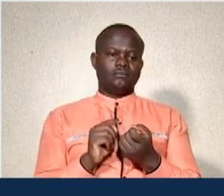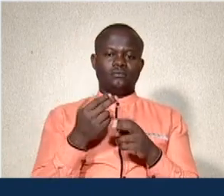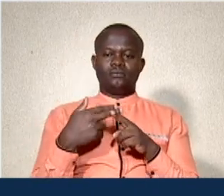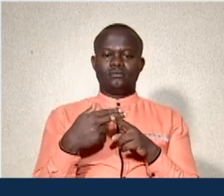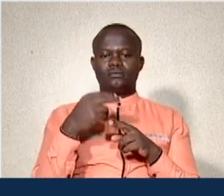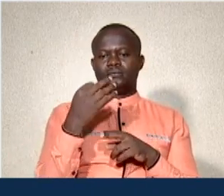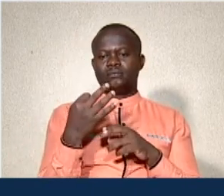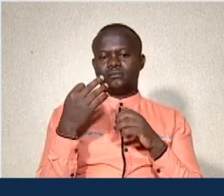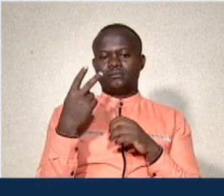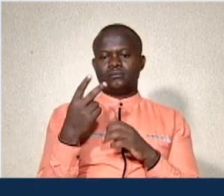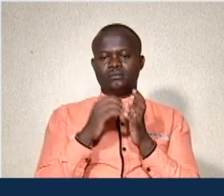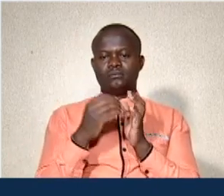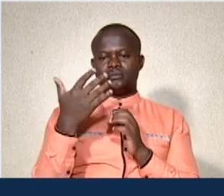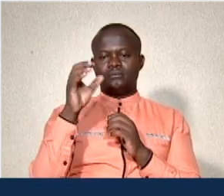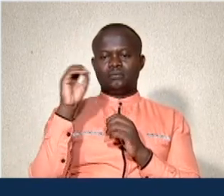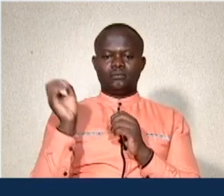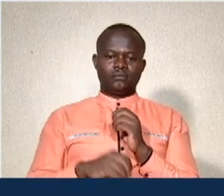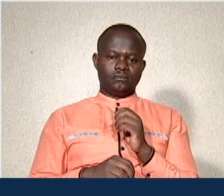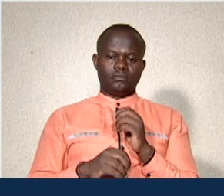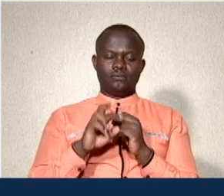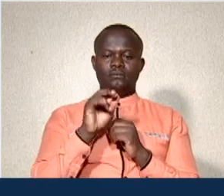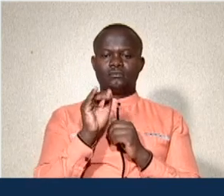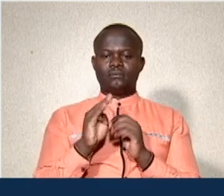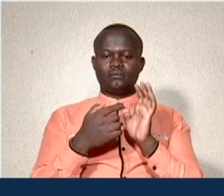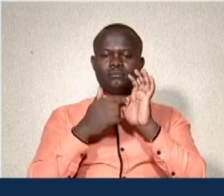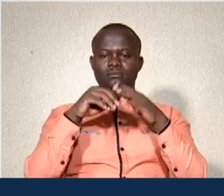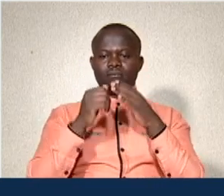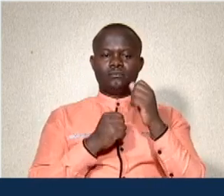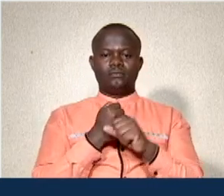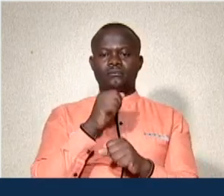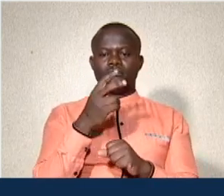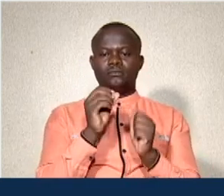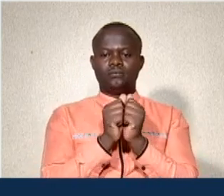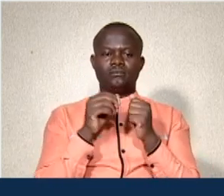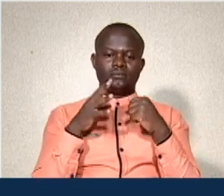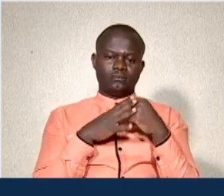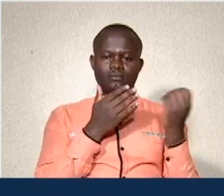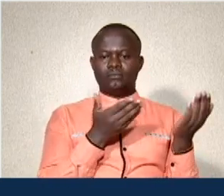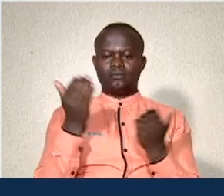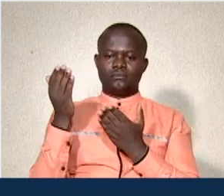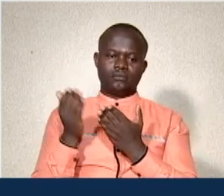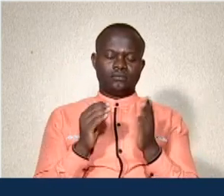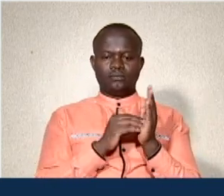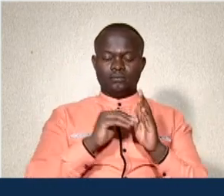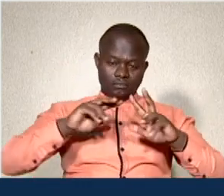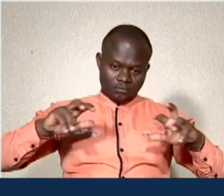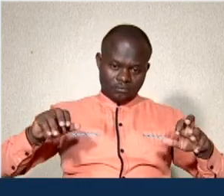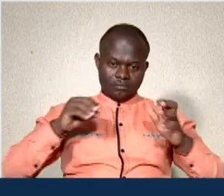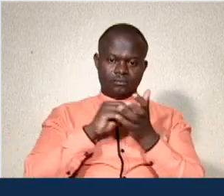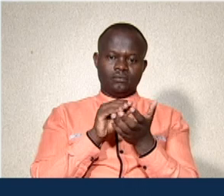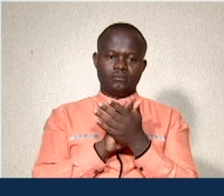cya 32.5%. RIB igaragaza ko muri 2019 yakiriye inagenza